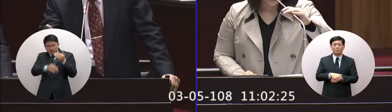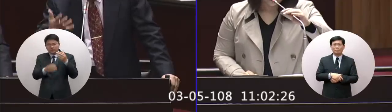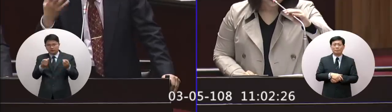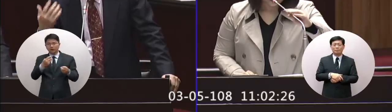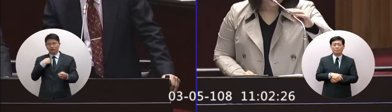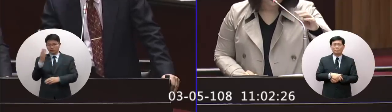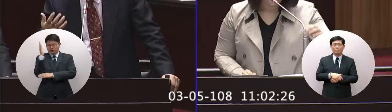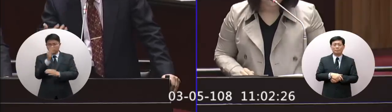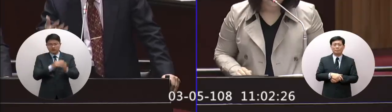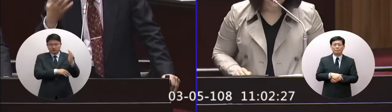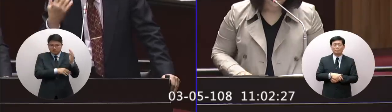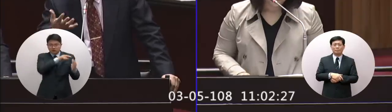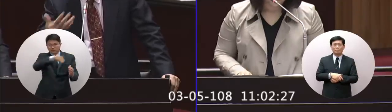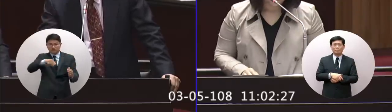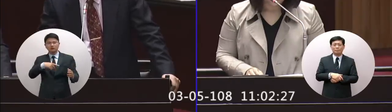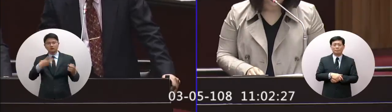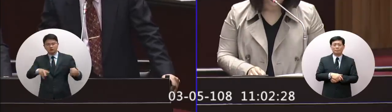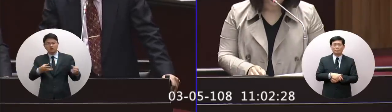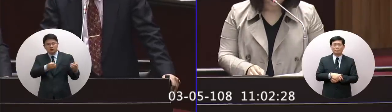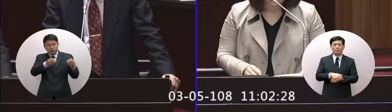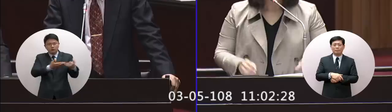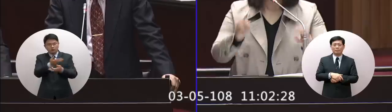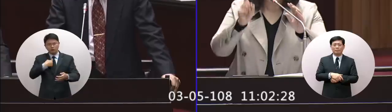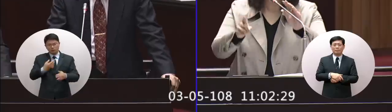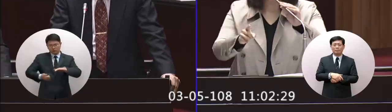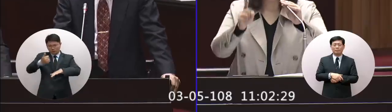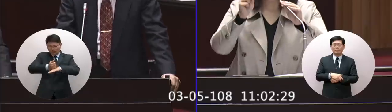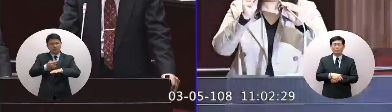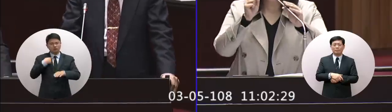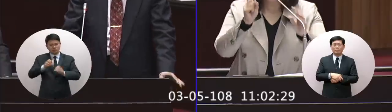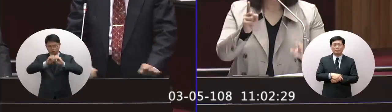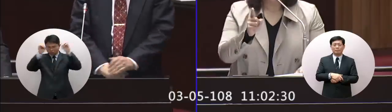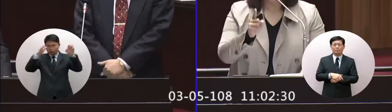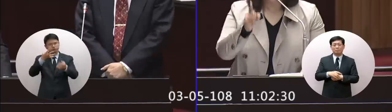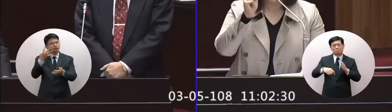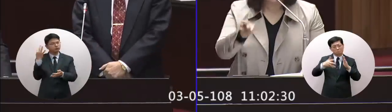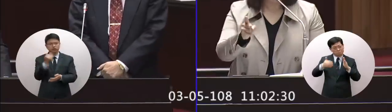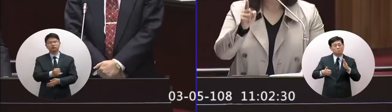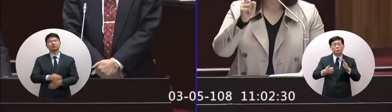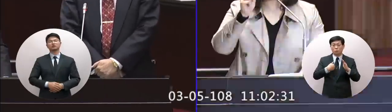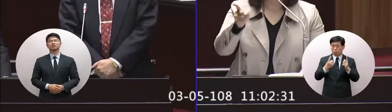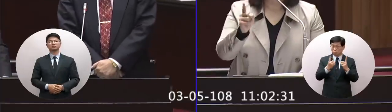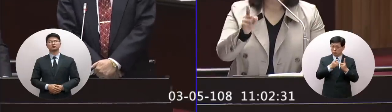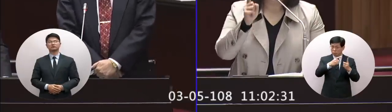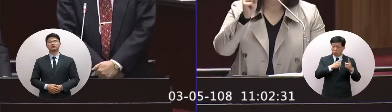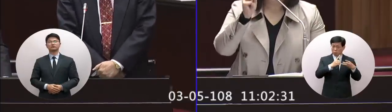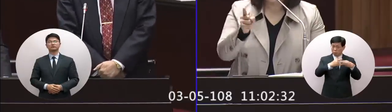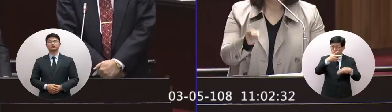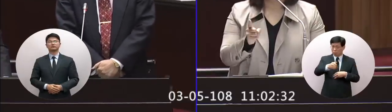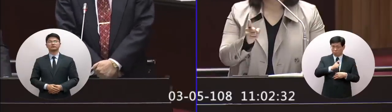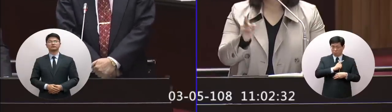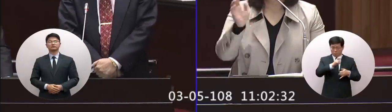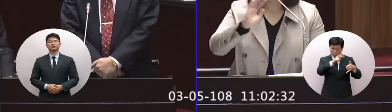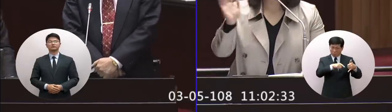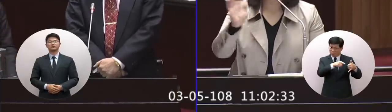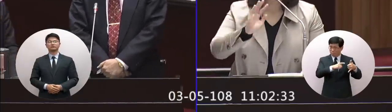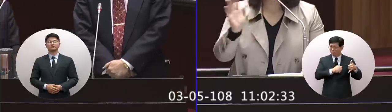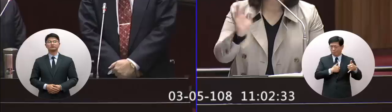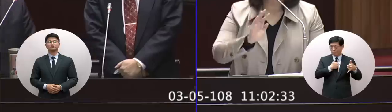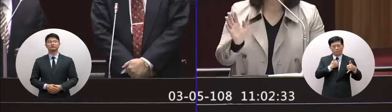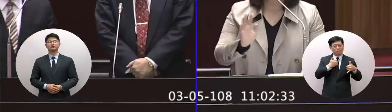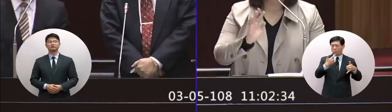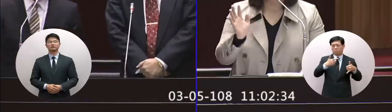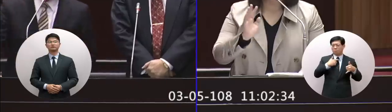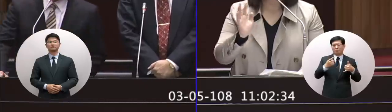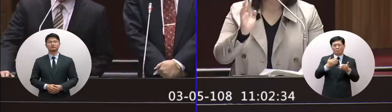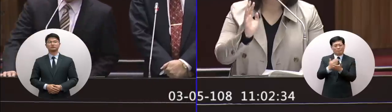政府的互谈，我上任以来就不断的呼吁啊。 其实，院长，我对于主委的这种态度，我觉得不是